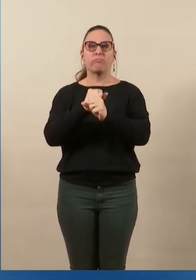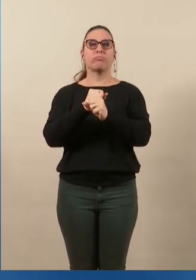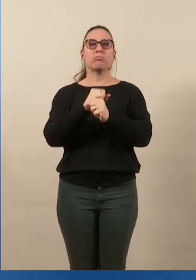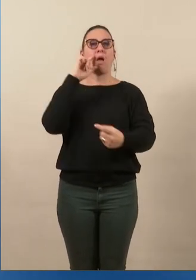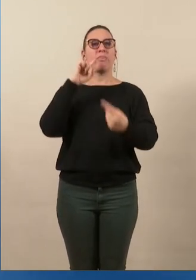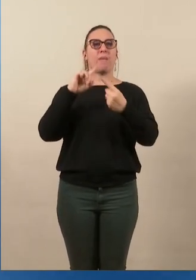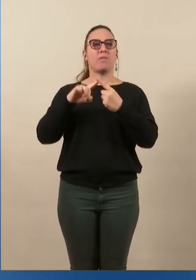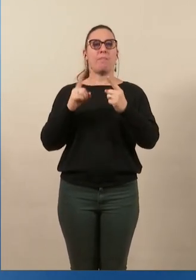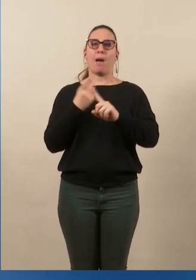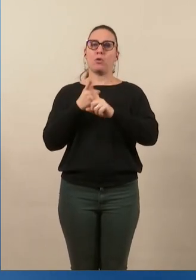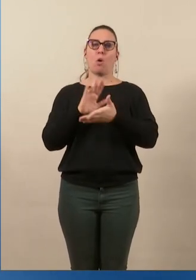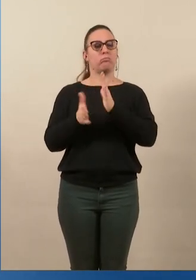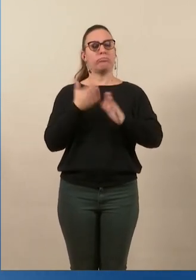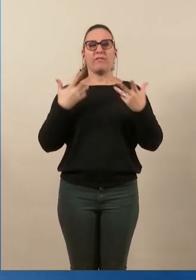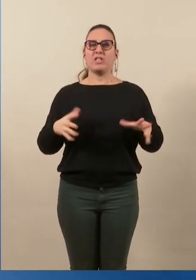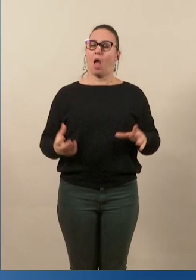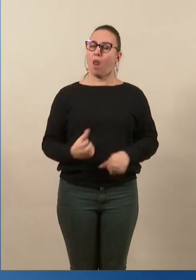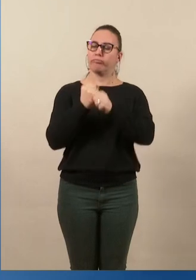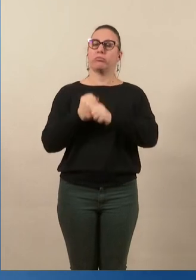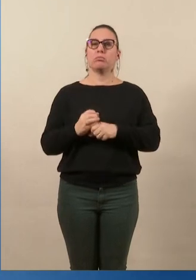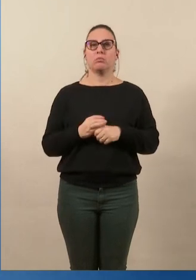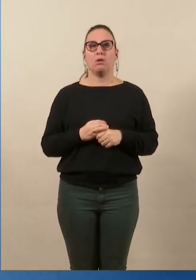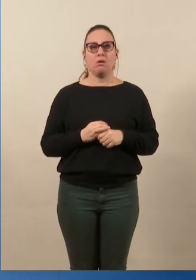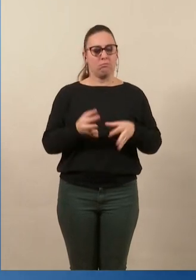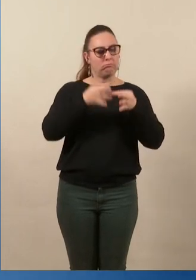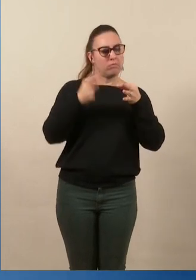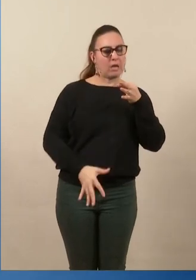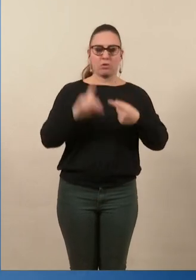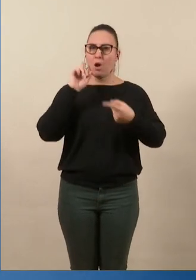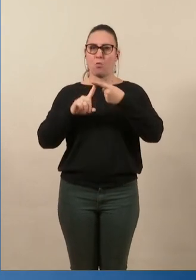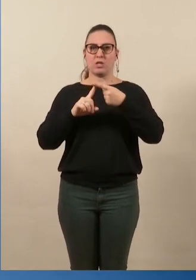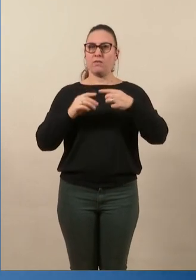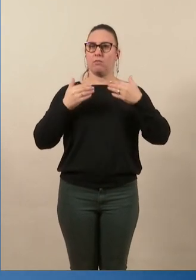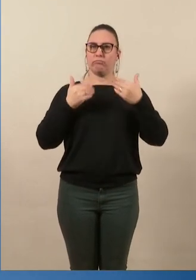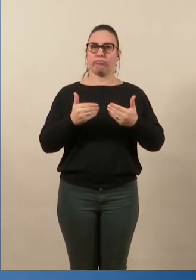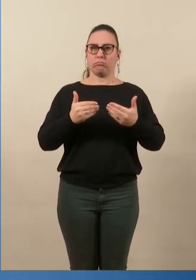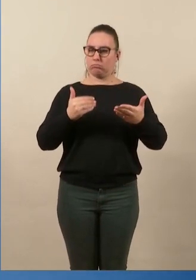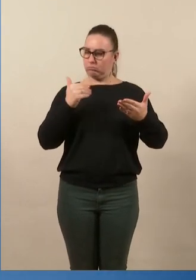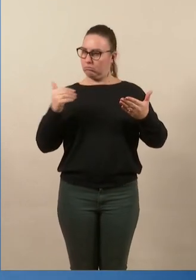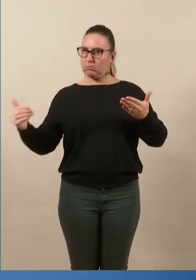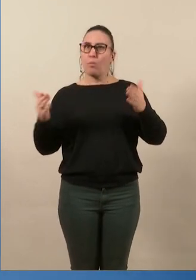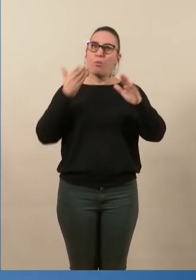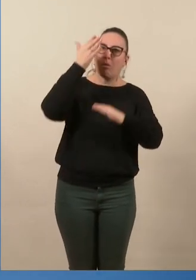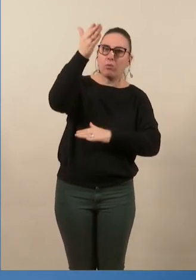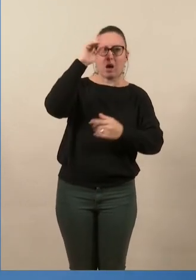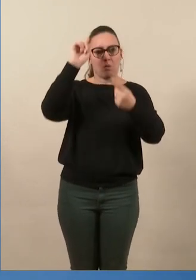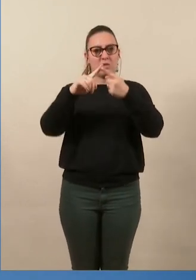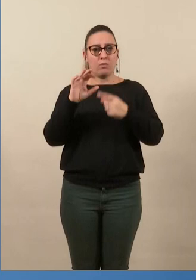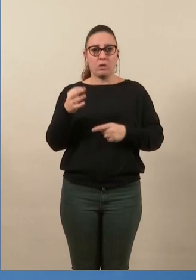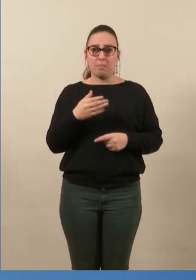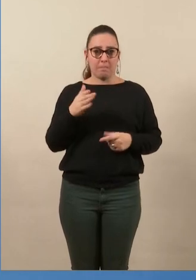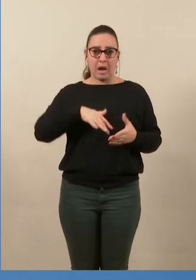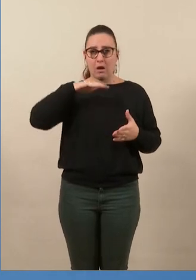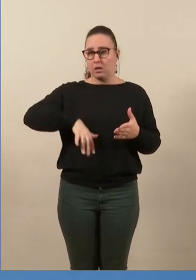sujets clés euh avec des résultats et des objectifs et puis fixer de nouveaux objectifs c'est ça mais avec vous